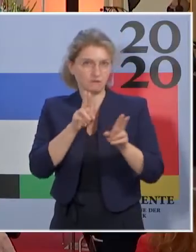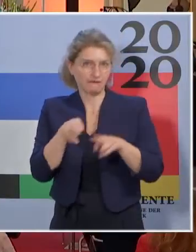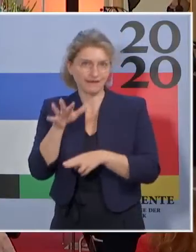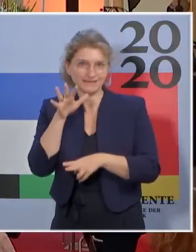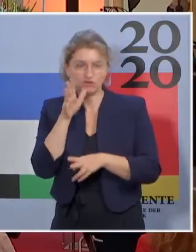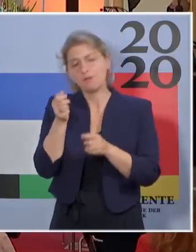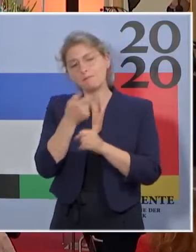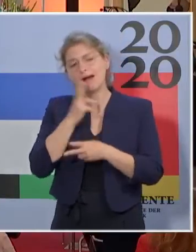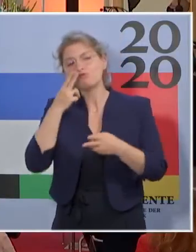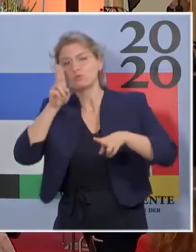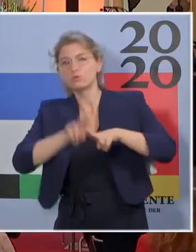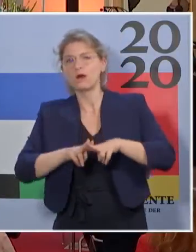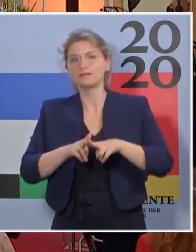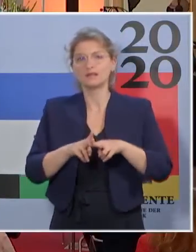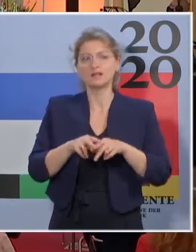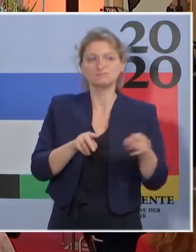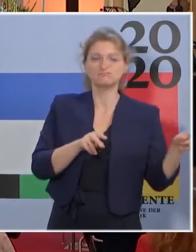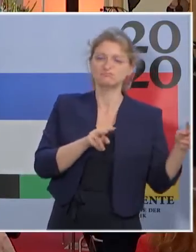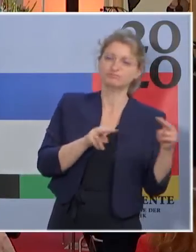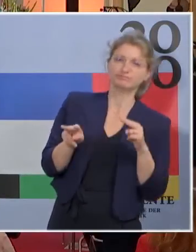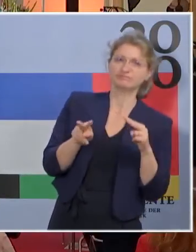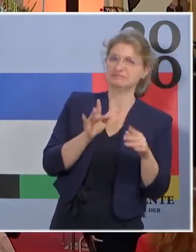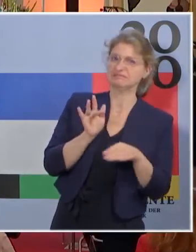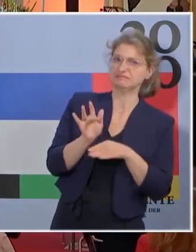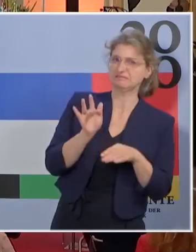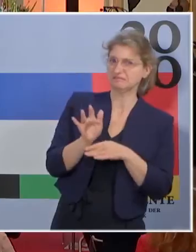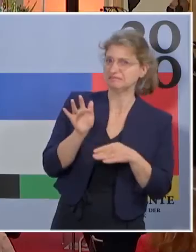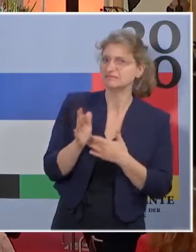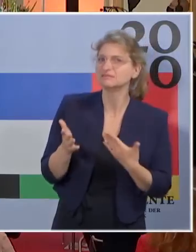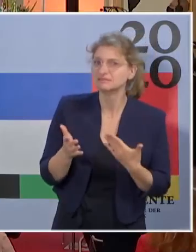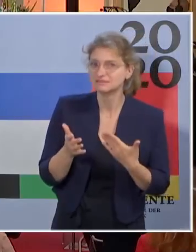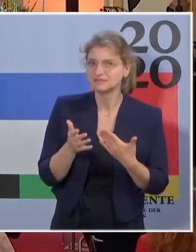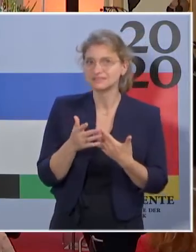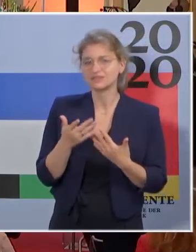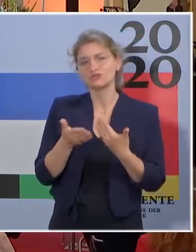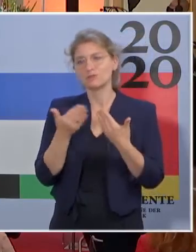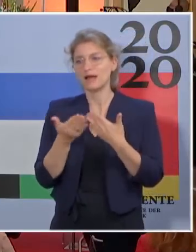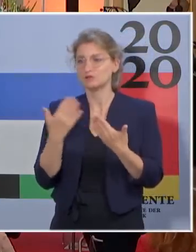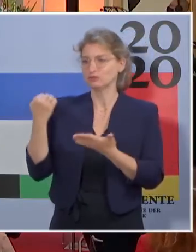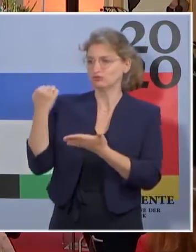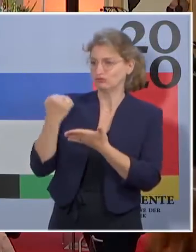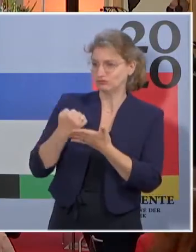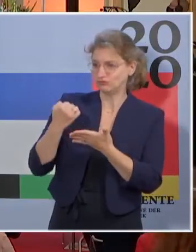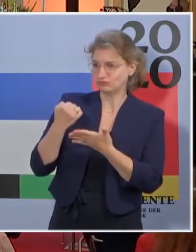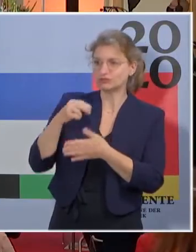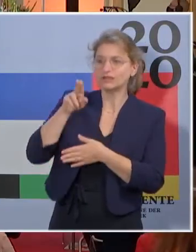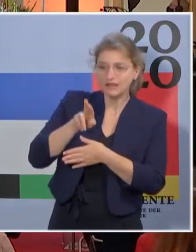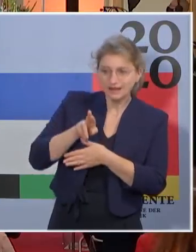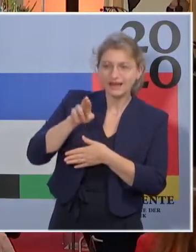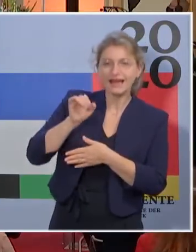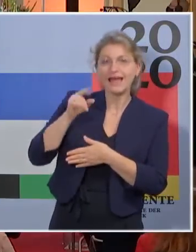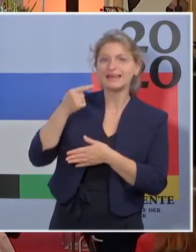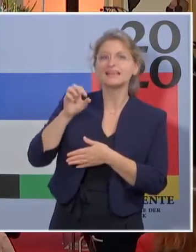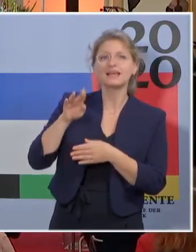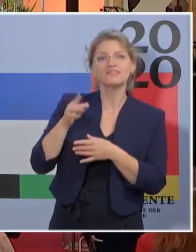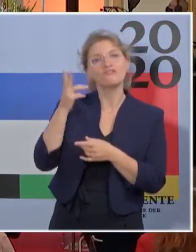allen geschmeckt haben, wenn ich etwa nur die Stichwörter Schnitzlers Reigen in den Mund nehmen darf, oder auch das Thema Ehescheidungen zum Beispiel.